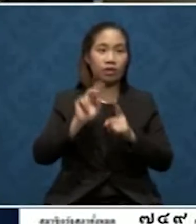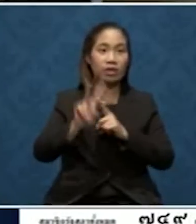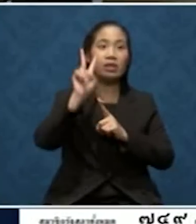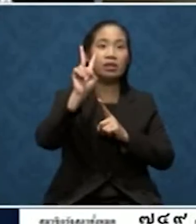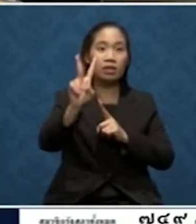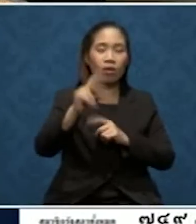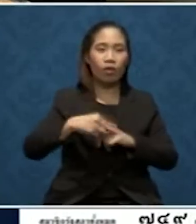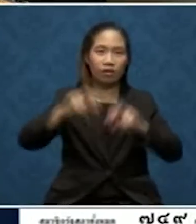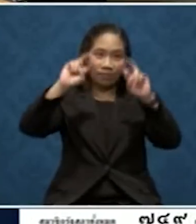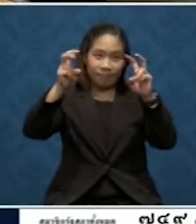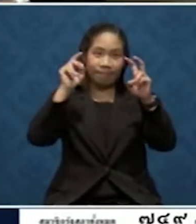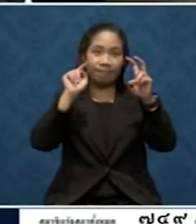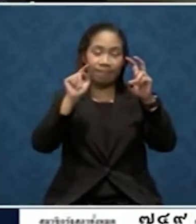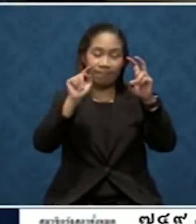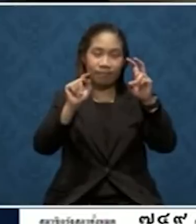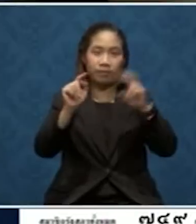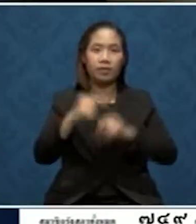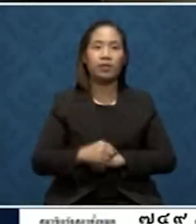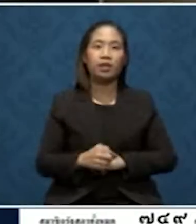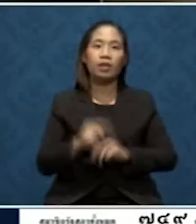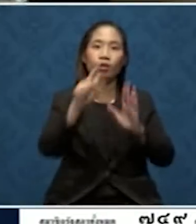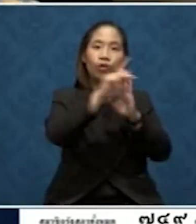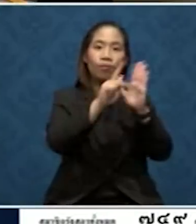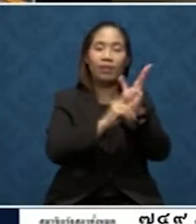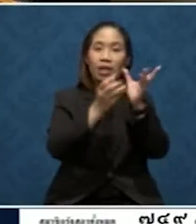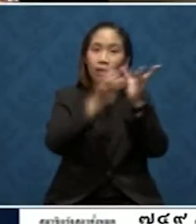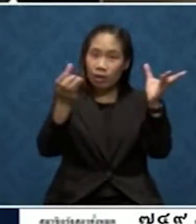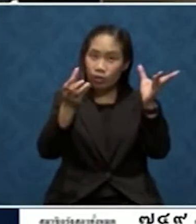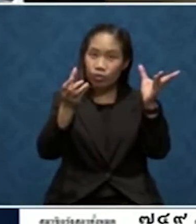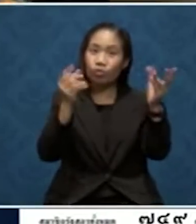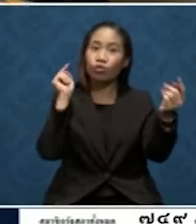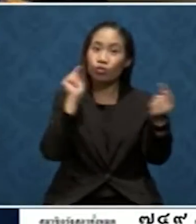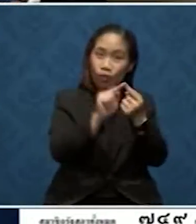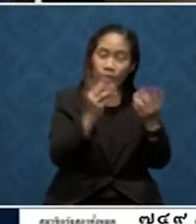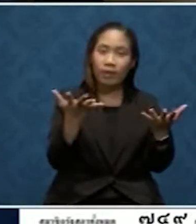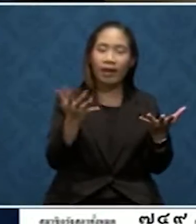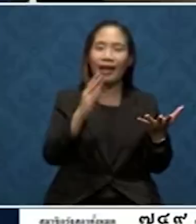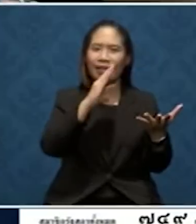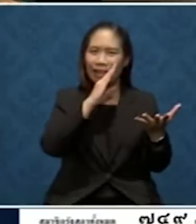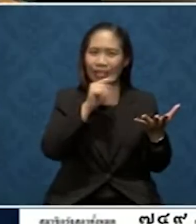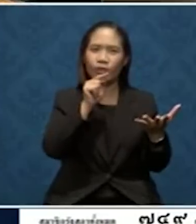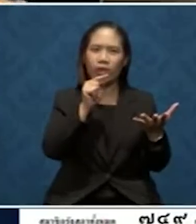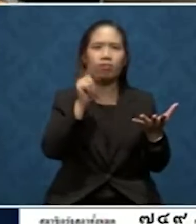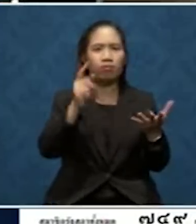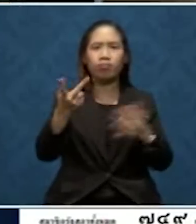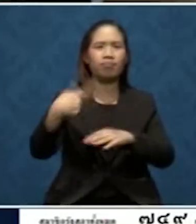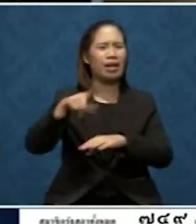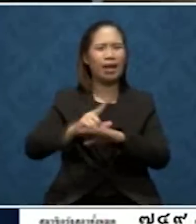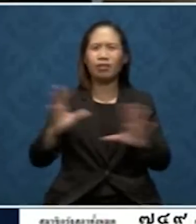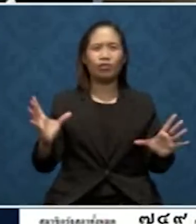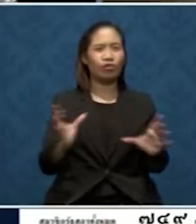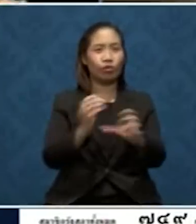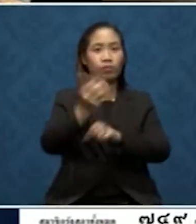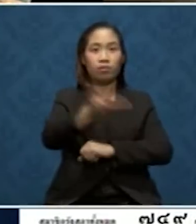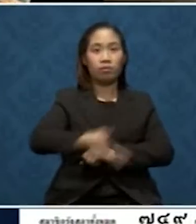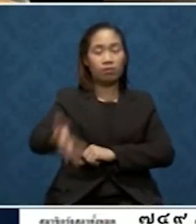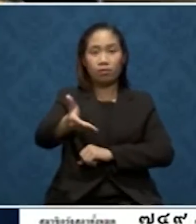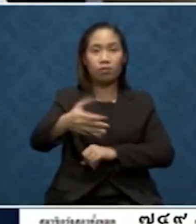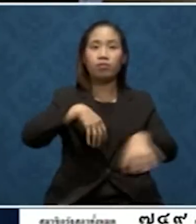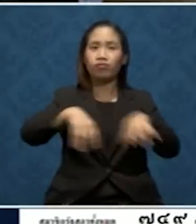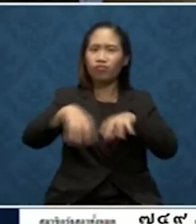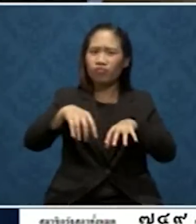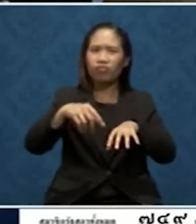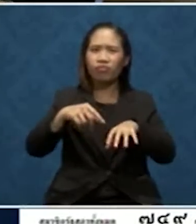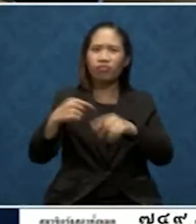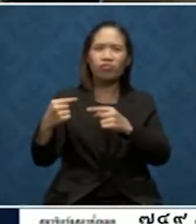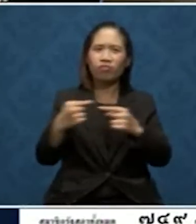ยัดติดังกลาวนะครับ ชอบดวยรัธรมนูลหอไม่ถ้าชอบ ท่านประทานวนิชัยเลยครั แล้วเราจะไดเดินกนต่อจะได